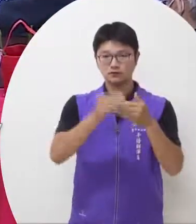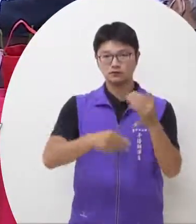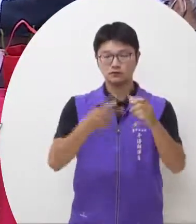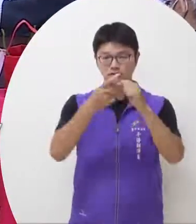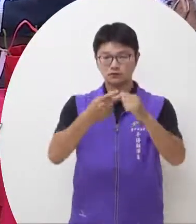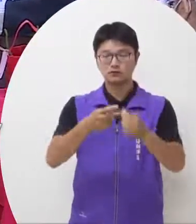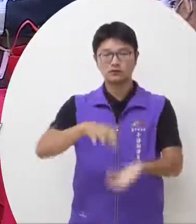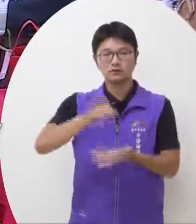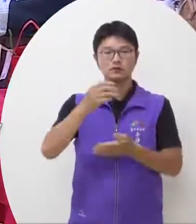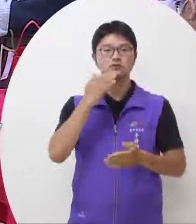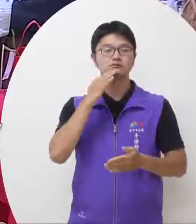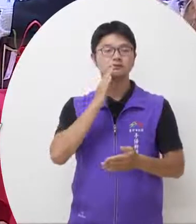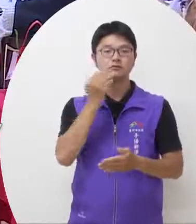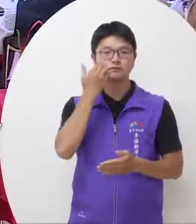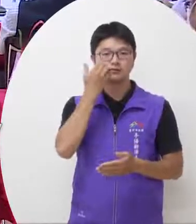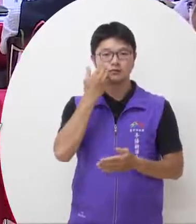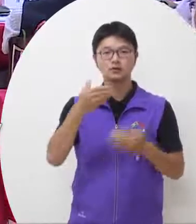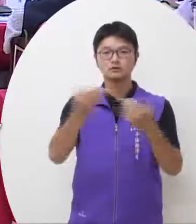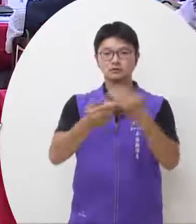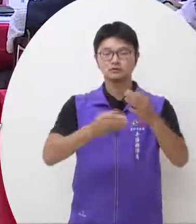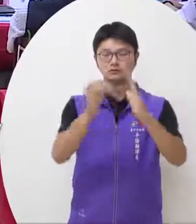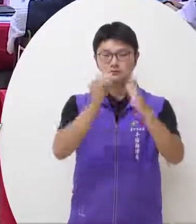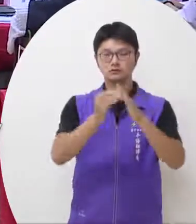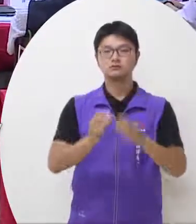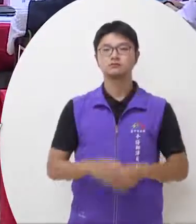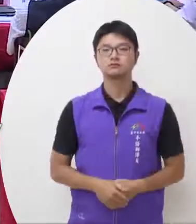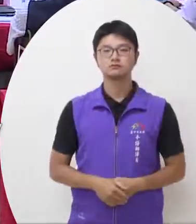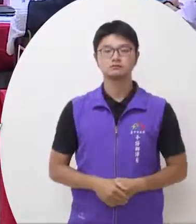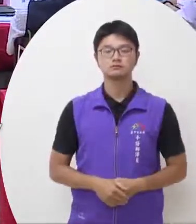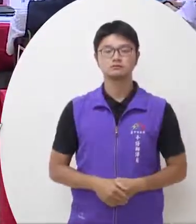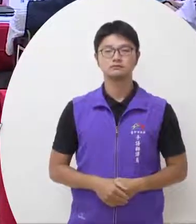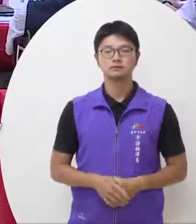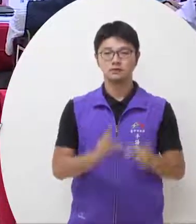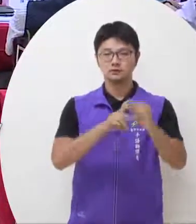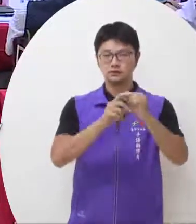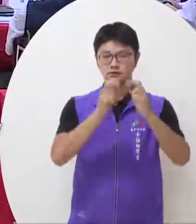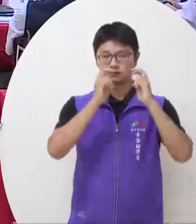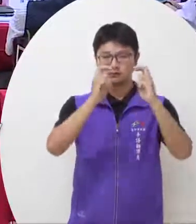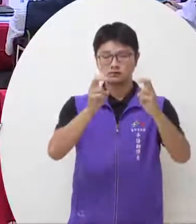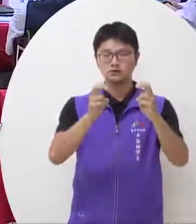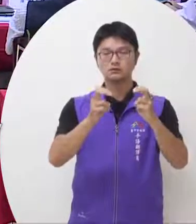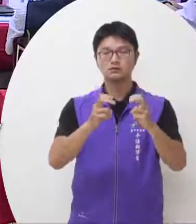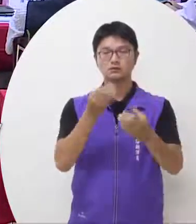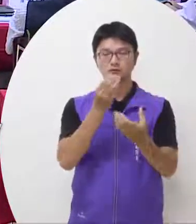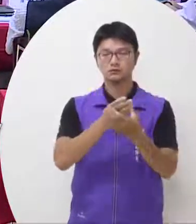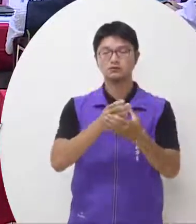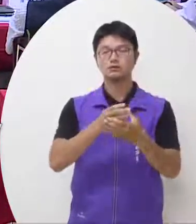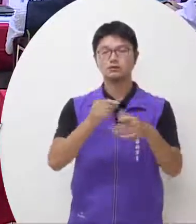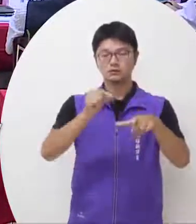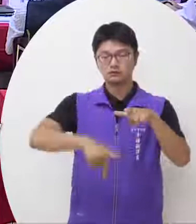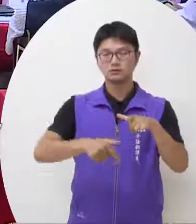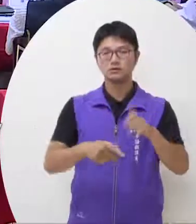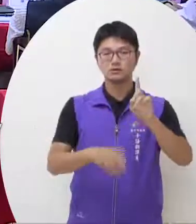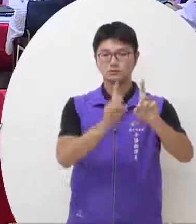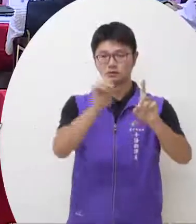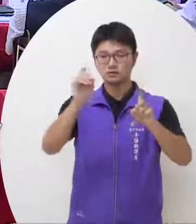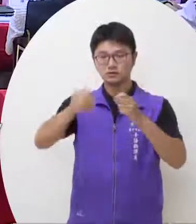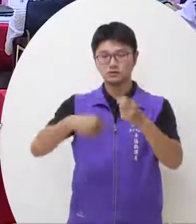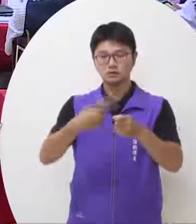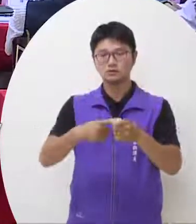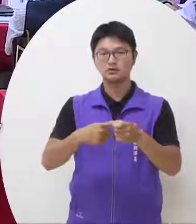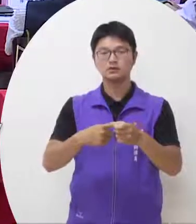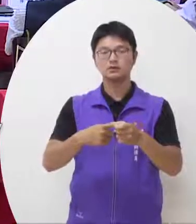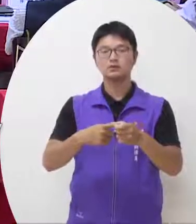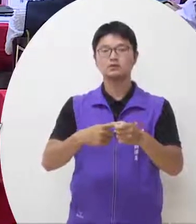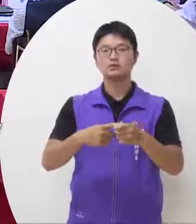机关交通局，案由简称台中捷运股份有限公司110年度事业计划草